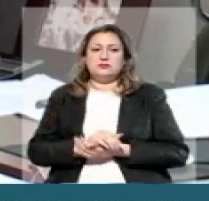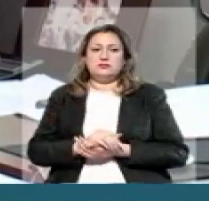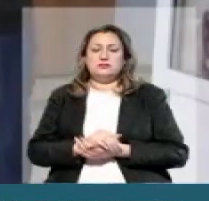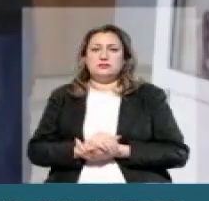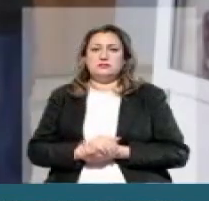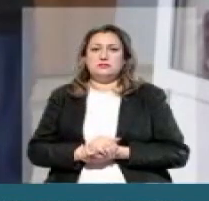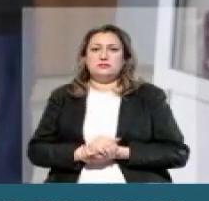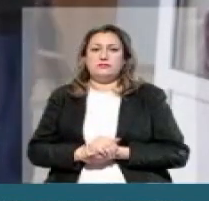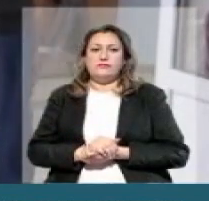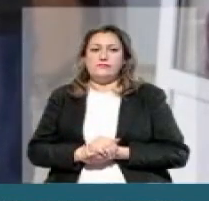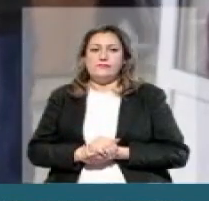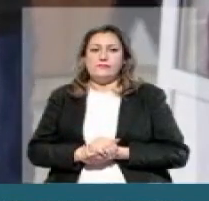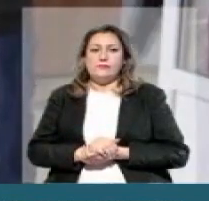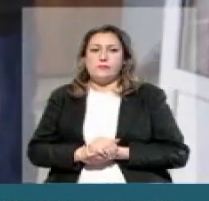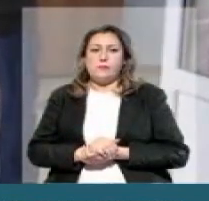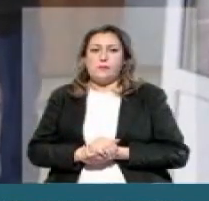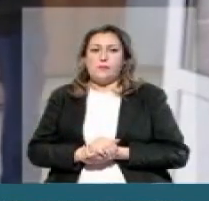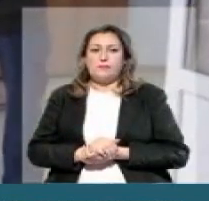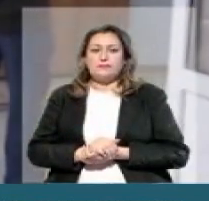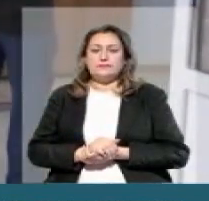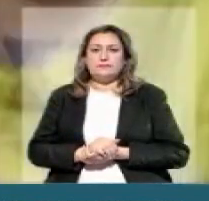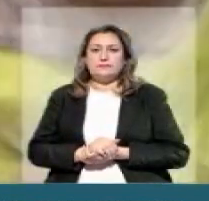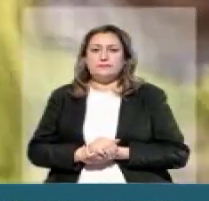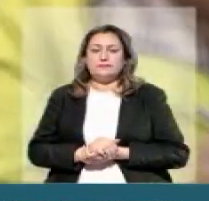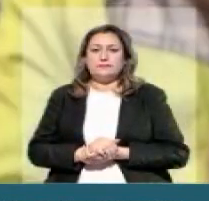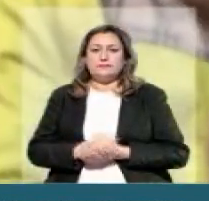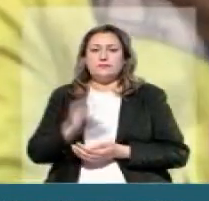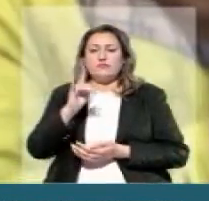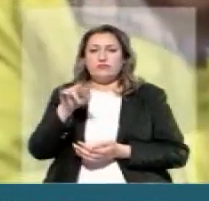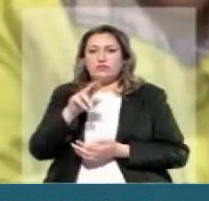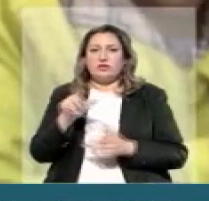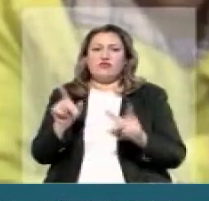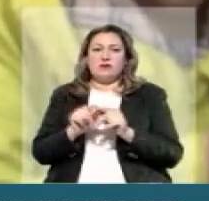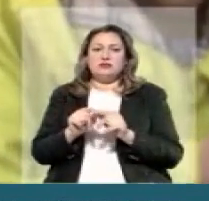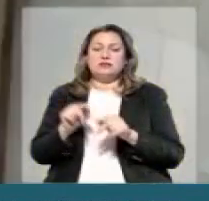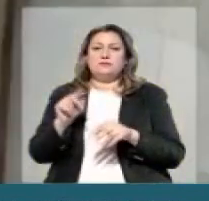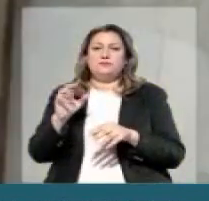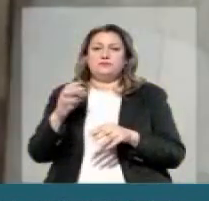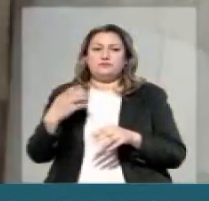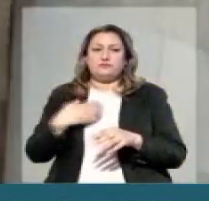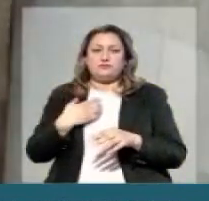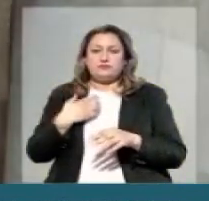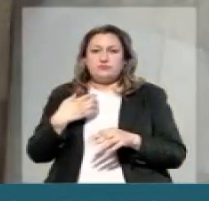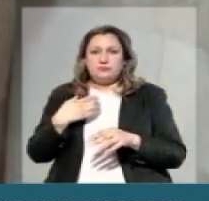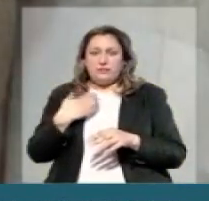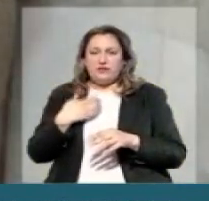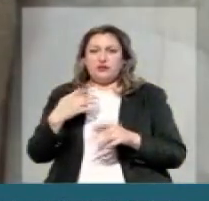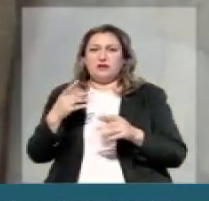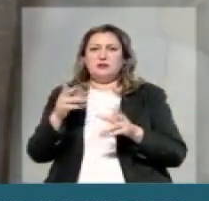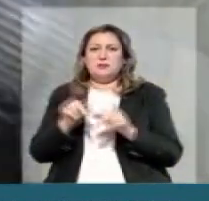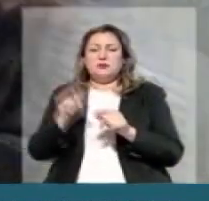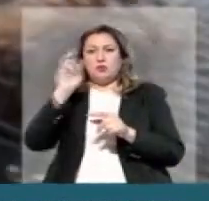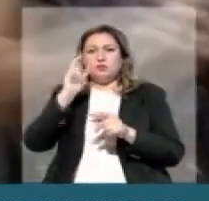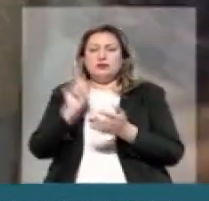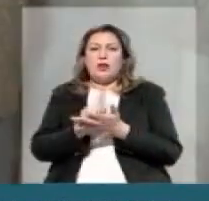аударады. Қор жергілікті атқарушы органдармен, мемлекеттік кіріс басқармаларымен, Атамекен ұлттық кәсіпкерлер палатасымен және басқа да